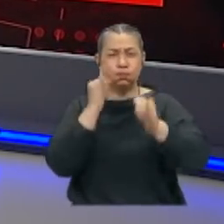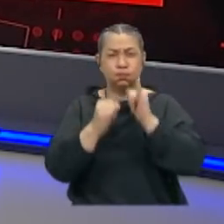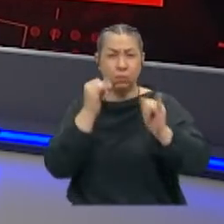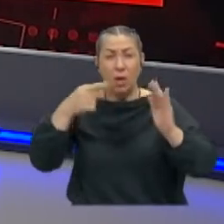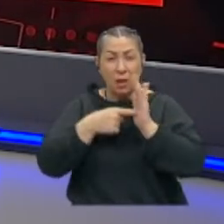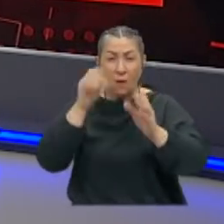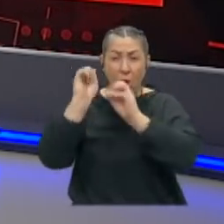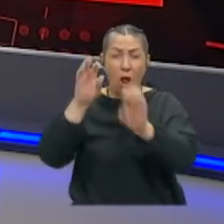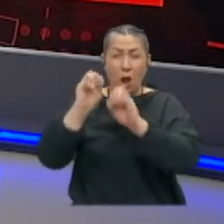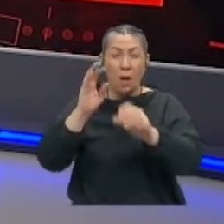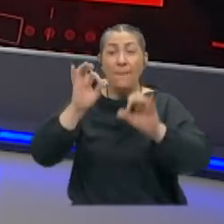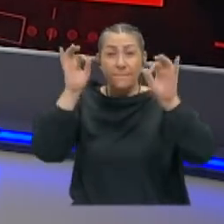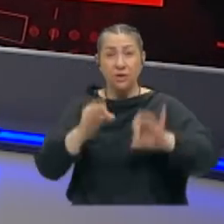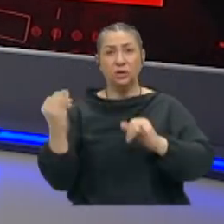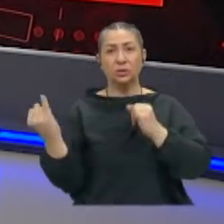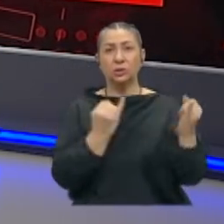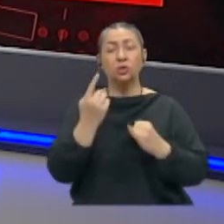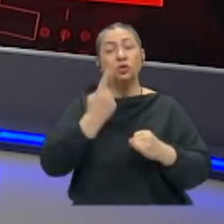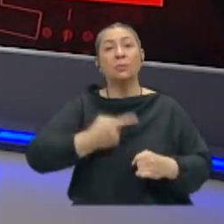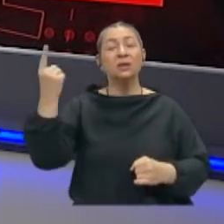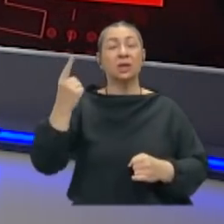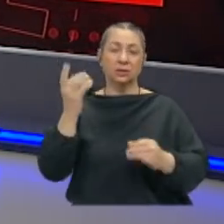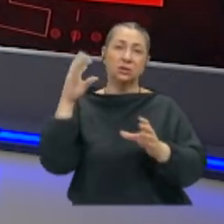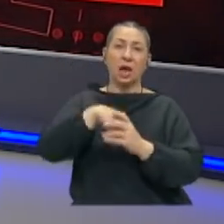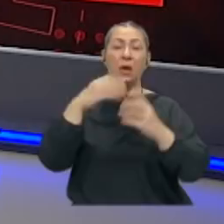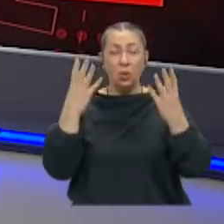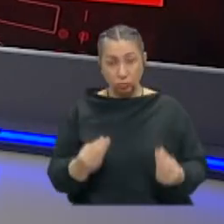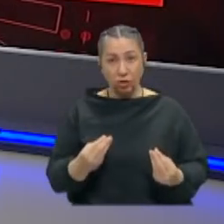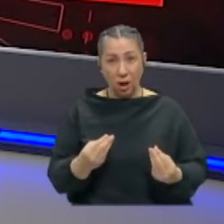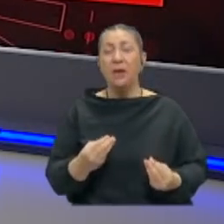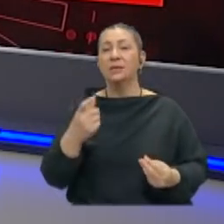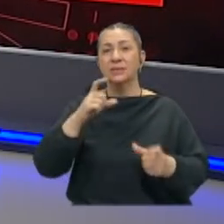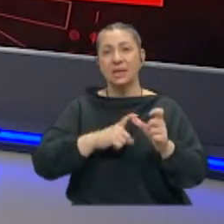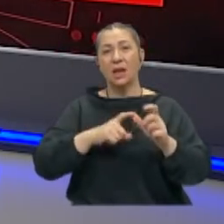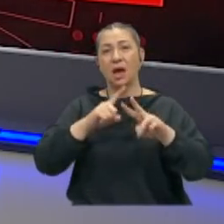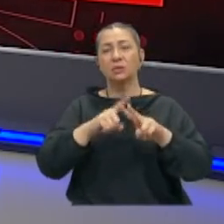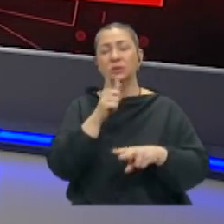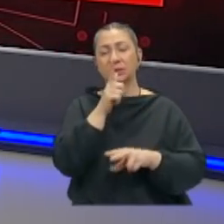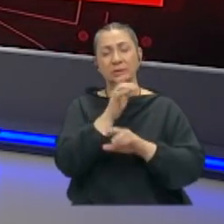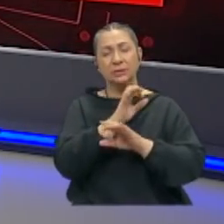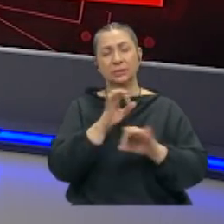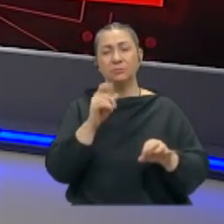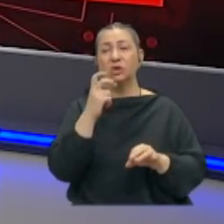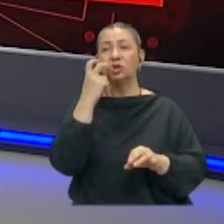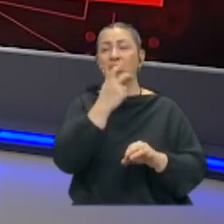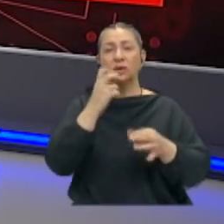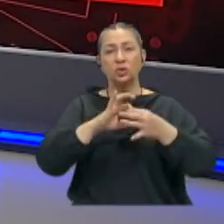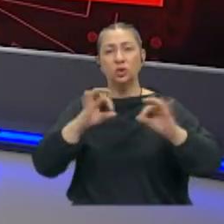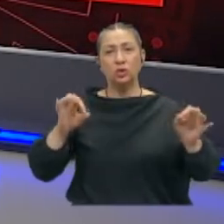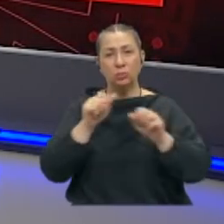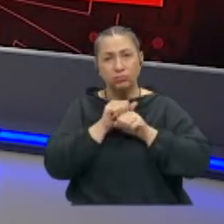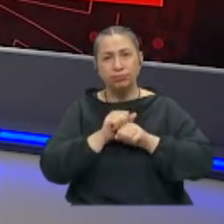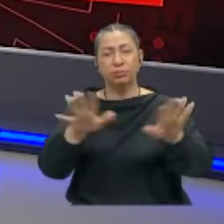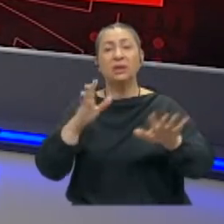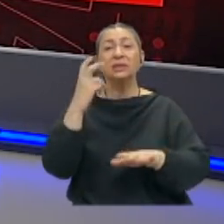hedef gösterilmesiyle başlayan tartışmaya Cumhurbaşkanı da dahil olunca Sezen Aksu sessizliğini bir şarkı sözü yazarak